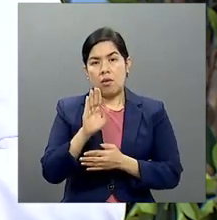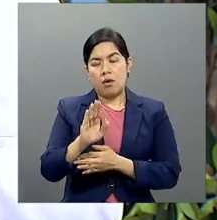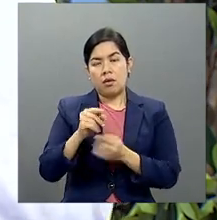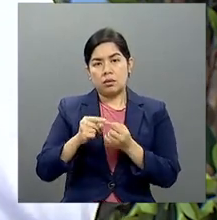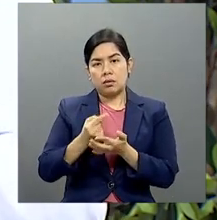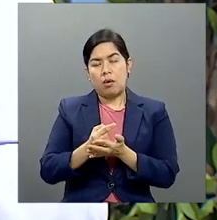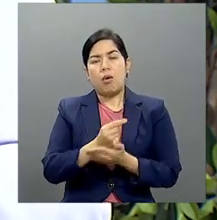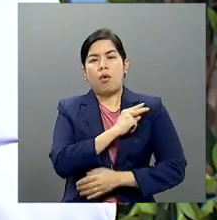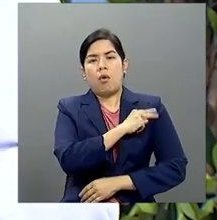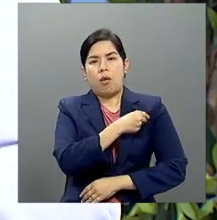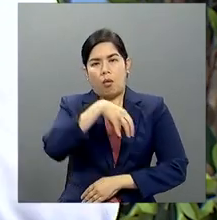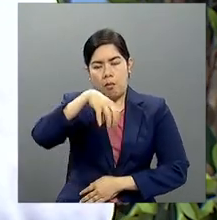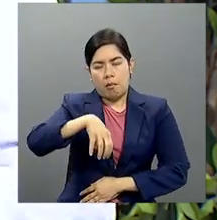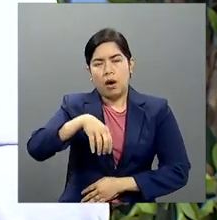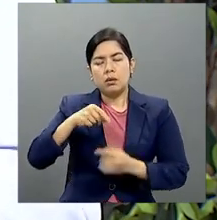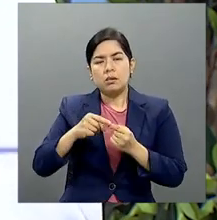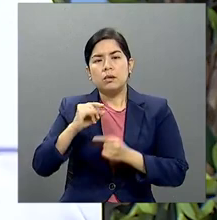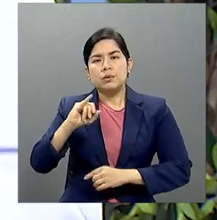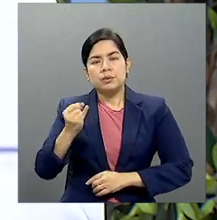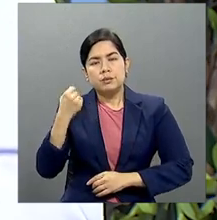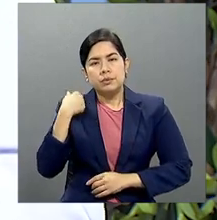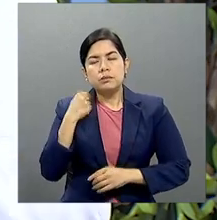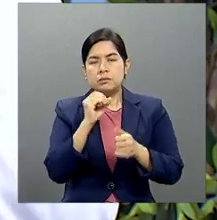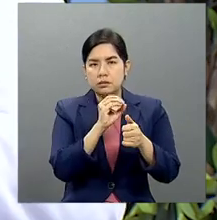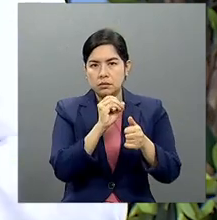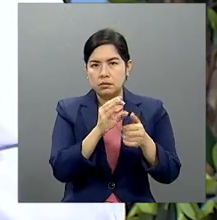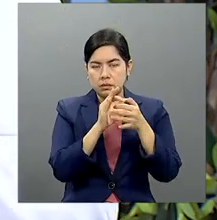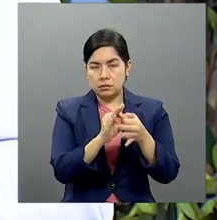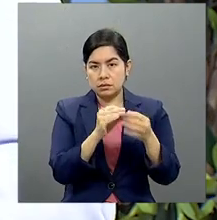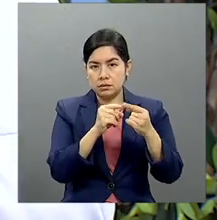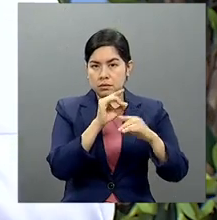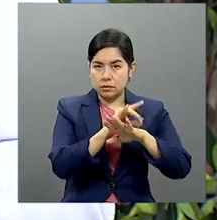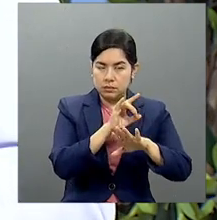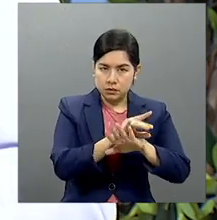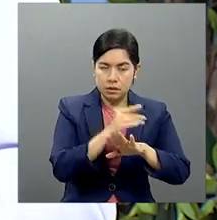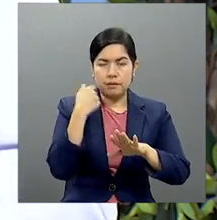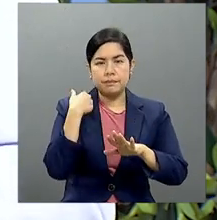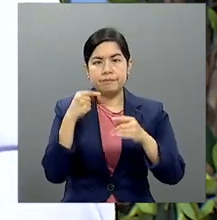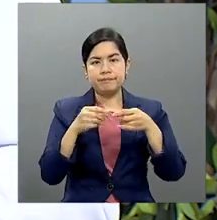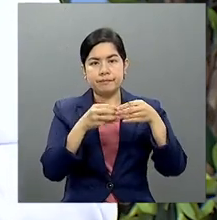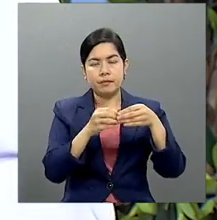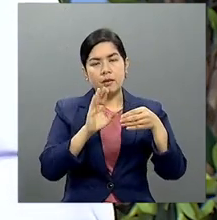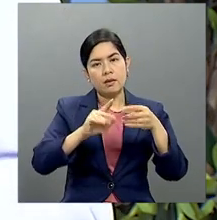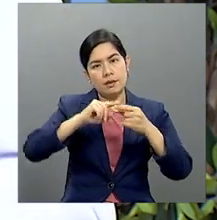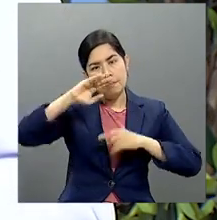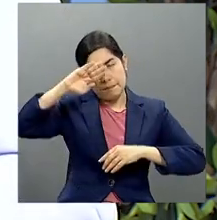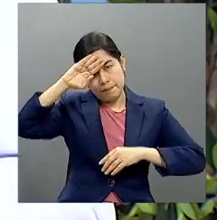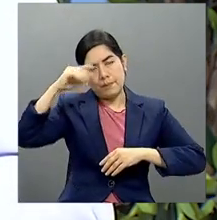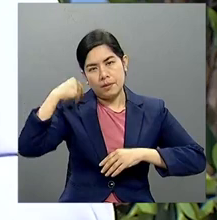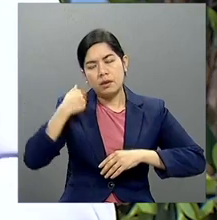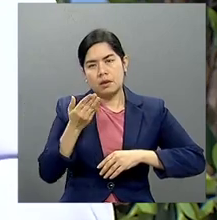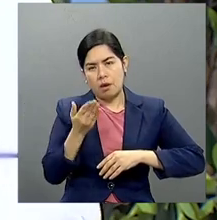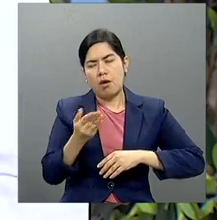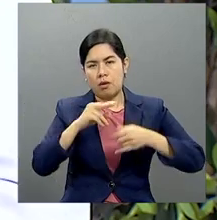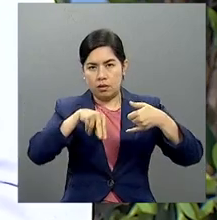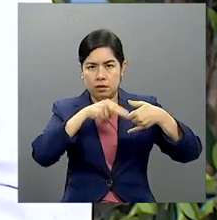จกรรมโดยการที่ให้ความรู้ทางสื่ออินเทอร์เน็ตนะครับรวมถึงผู้ป่วยสามารถที่จะขอมารับการตรวจคัดกรองโรค